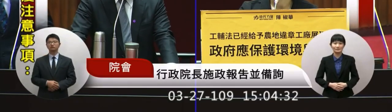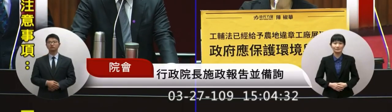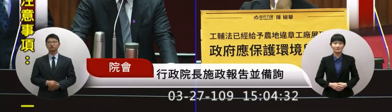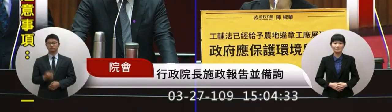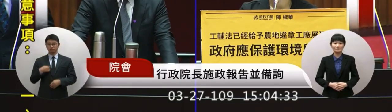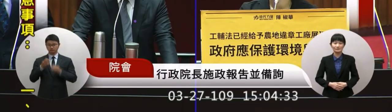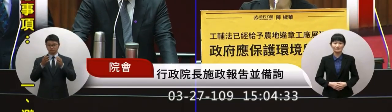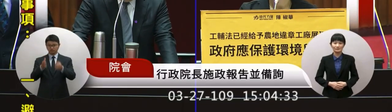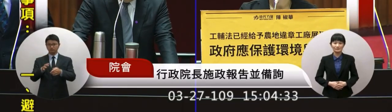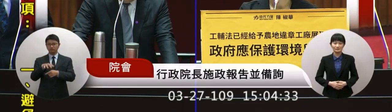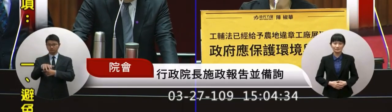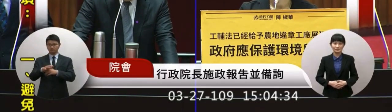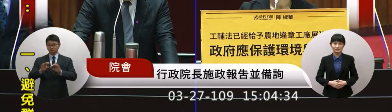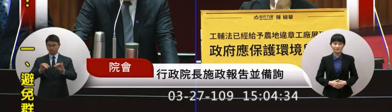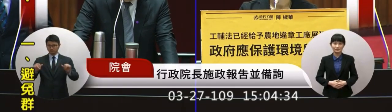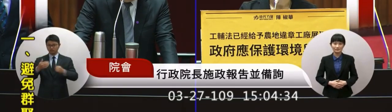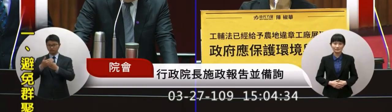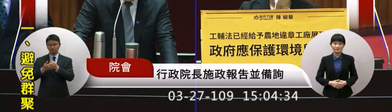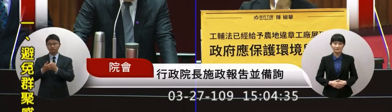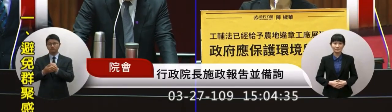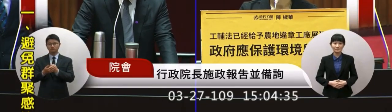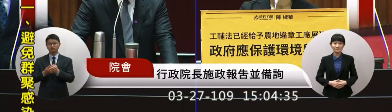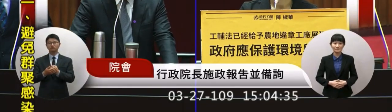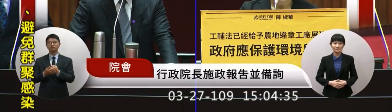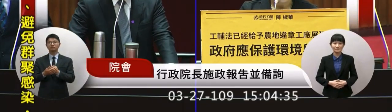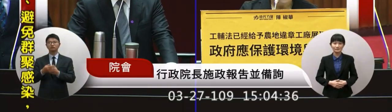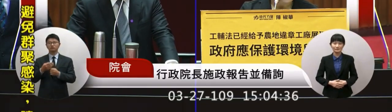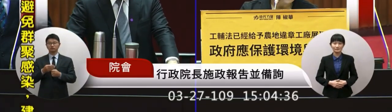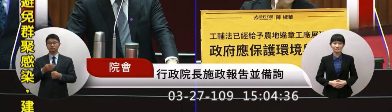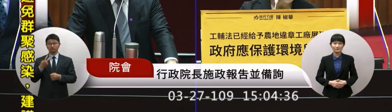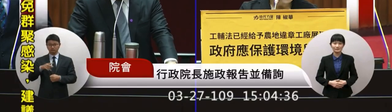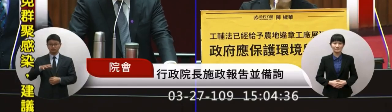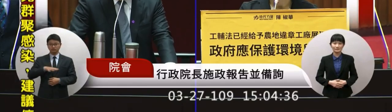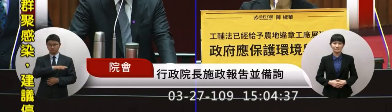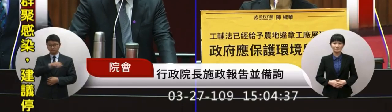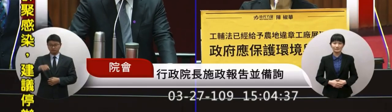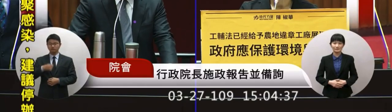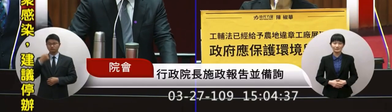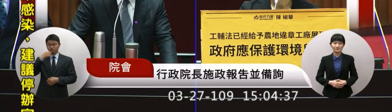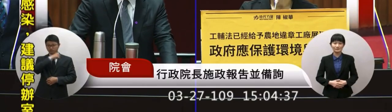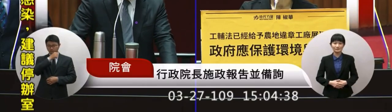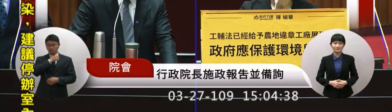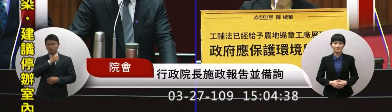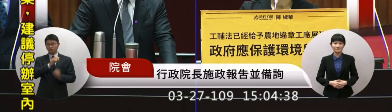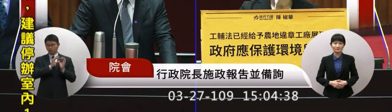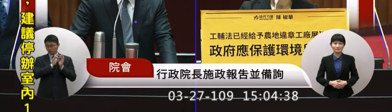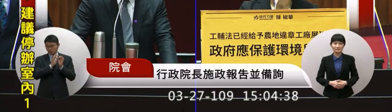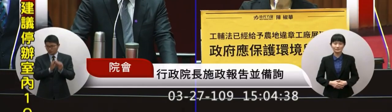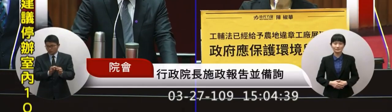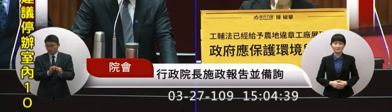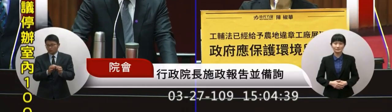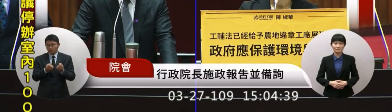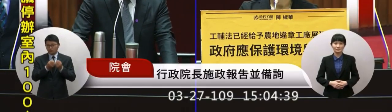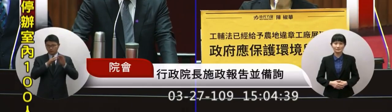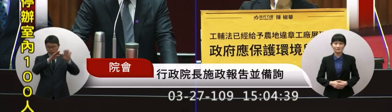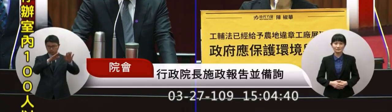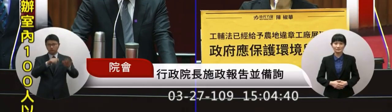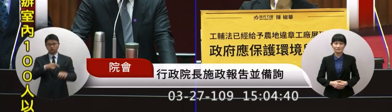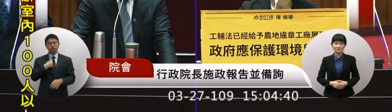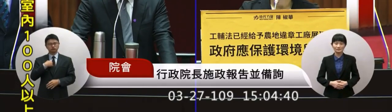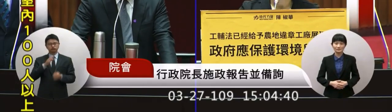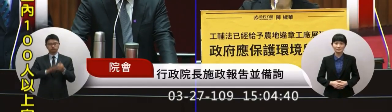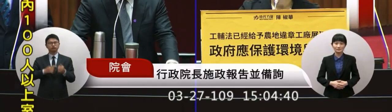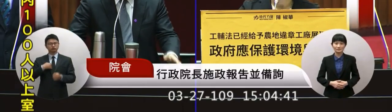地保护，对于整个台湾怎么样永续发展这个态度不变的，但政